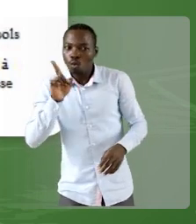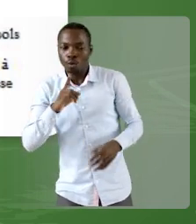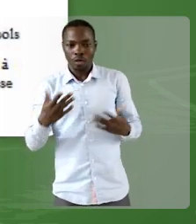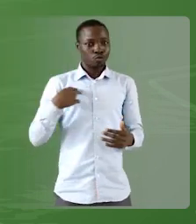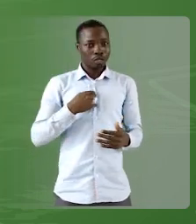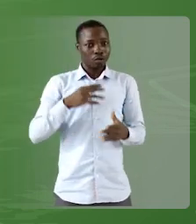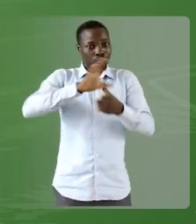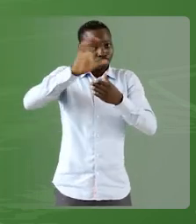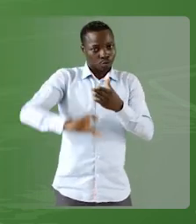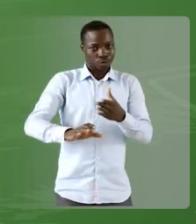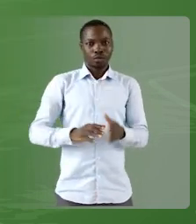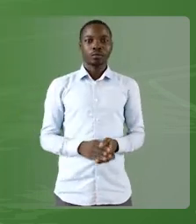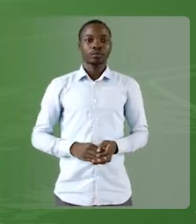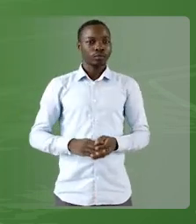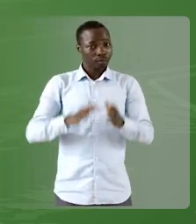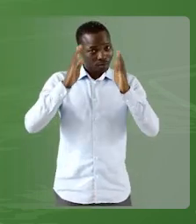conclusion.